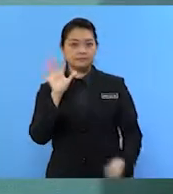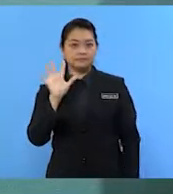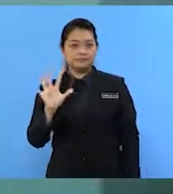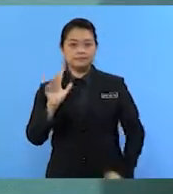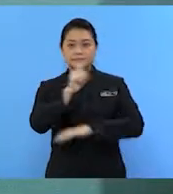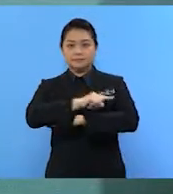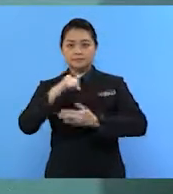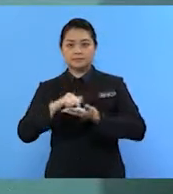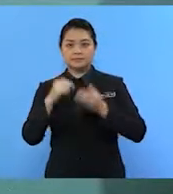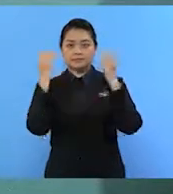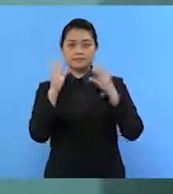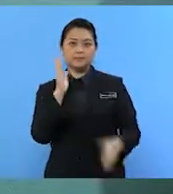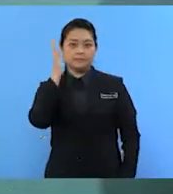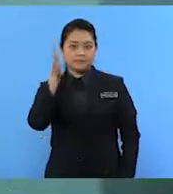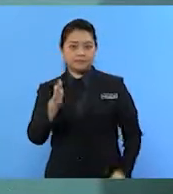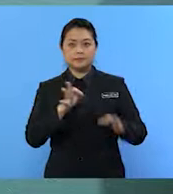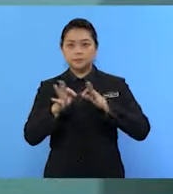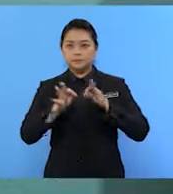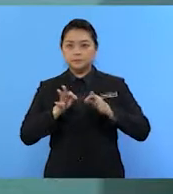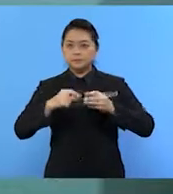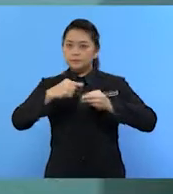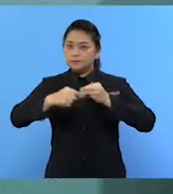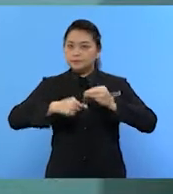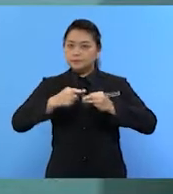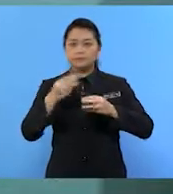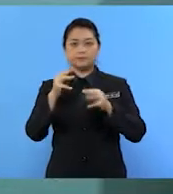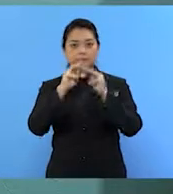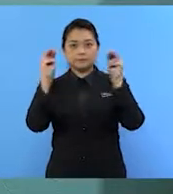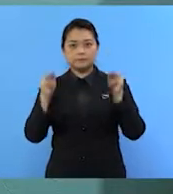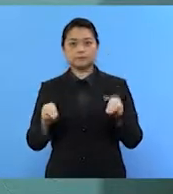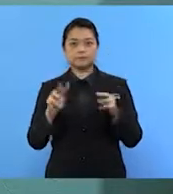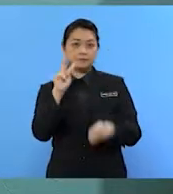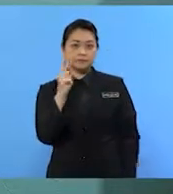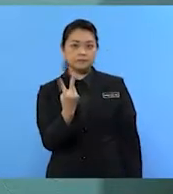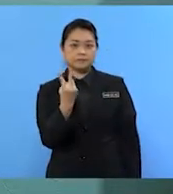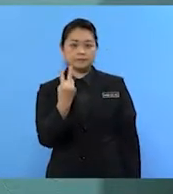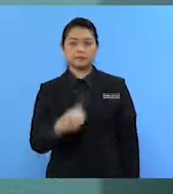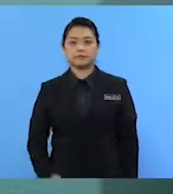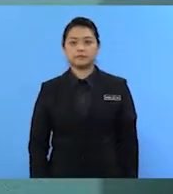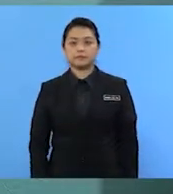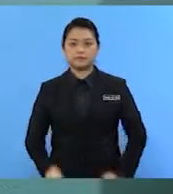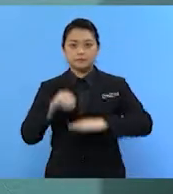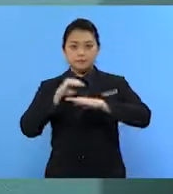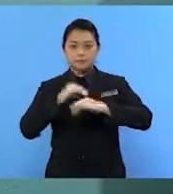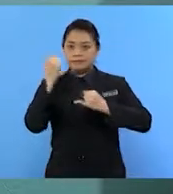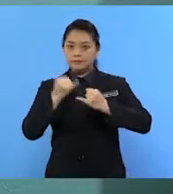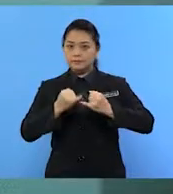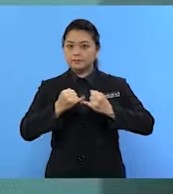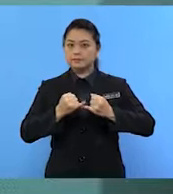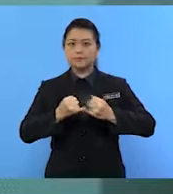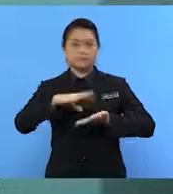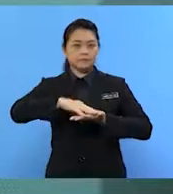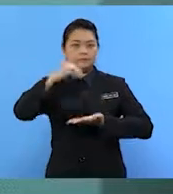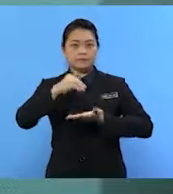Hari ini, Cikgu akan menerangkan tentang matriks songsang. Pada akhir sesi